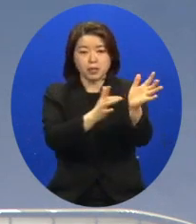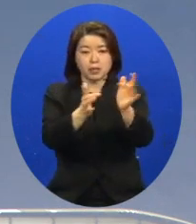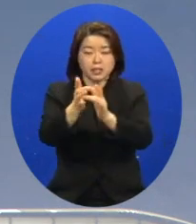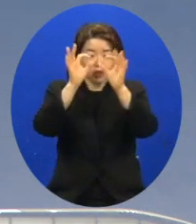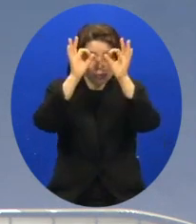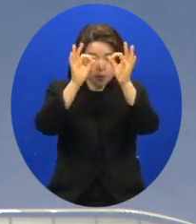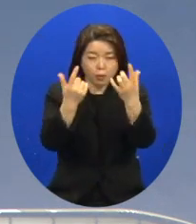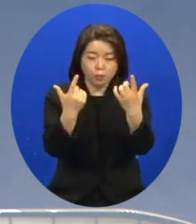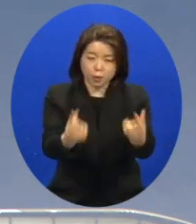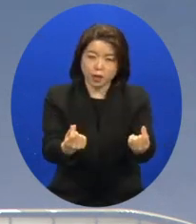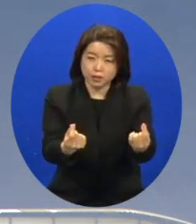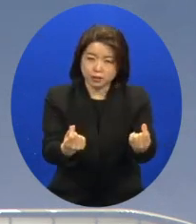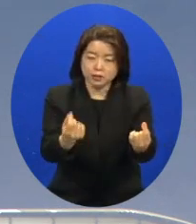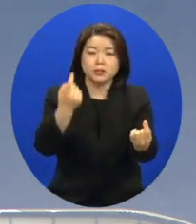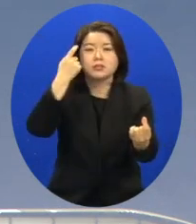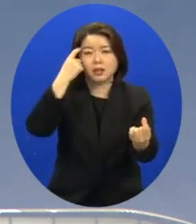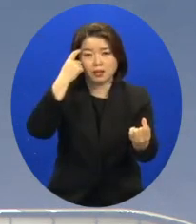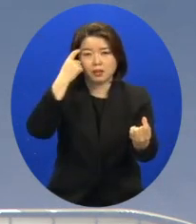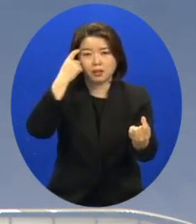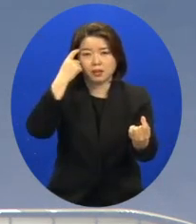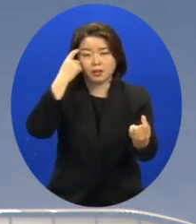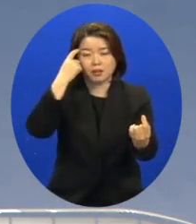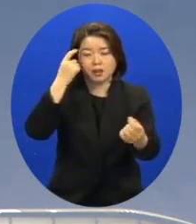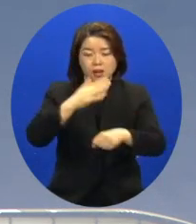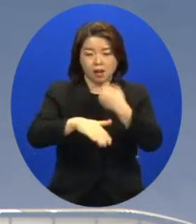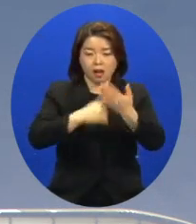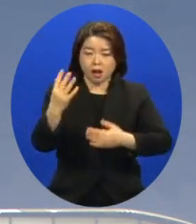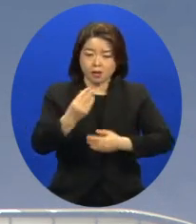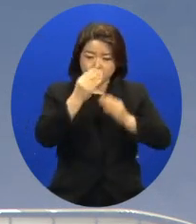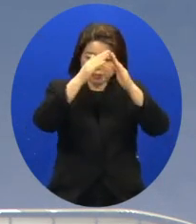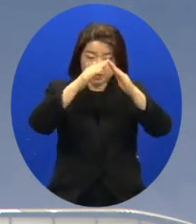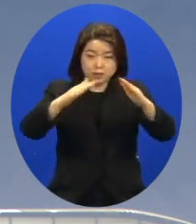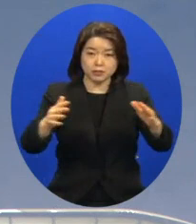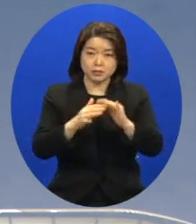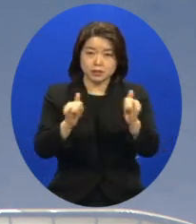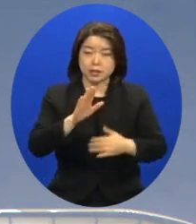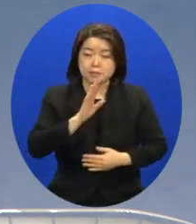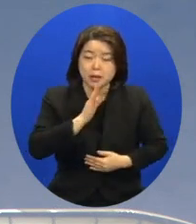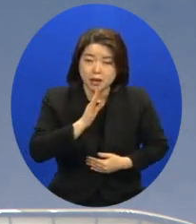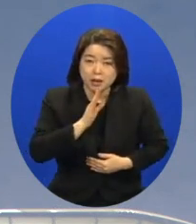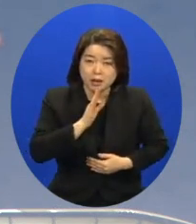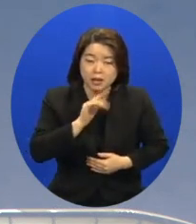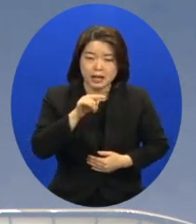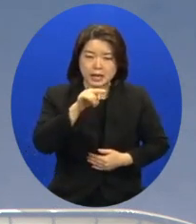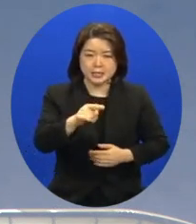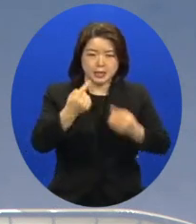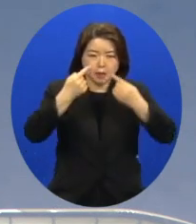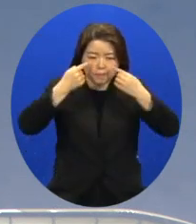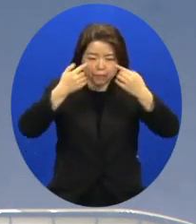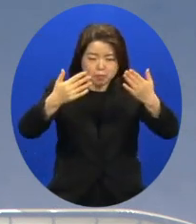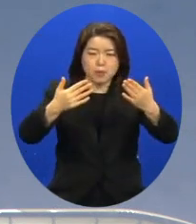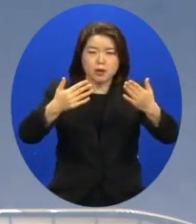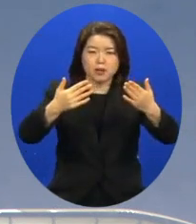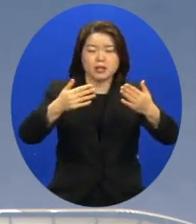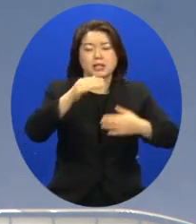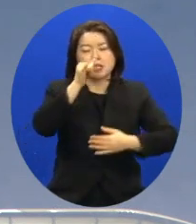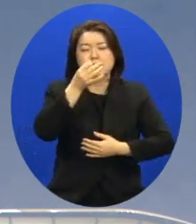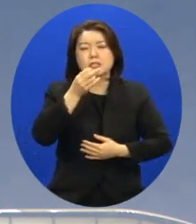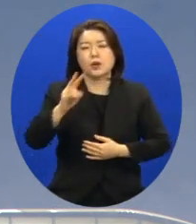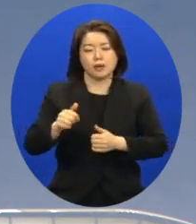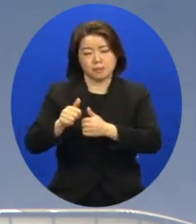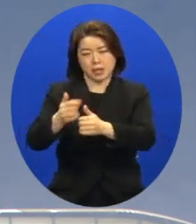같은가? 하나님의 성전인 사람인가? 그 점이 분명해야 합니다.